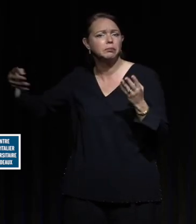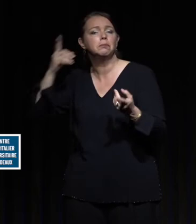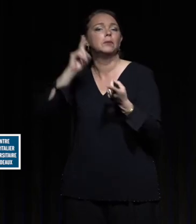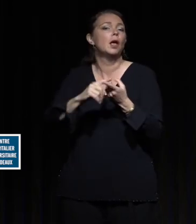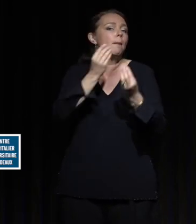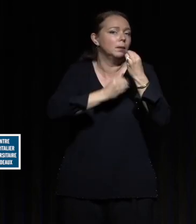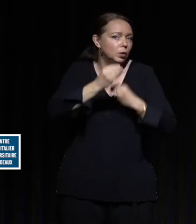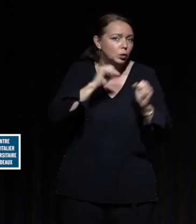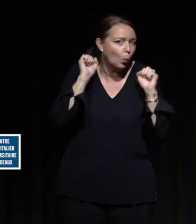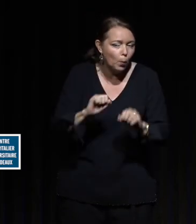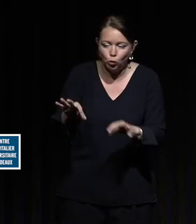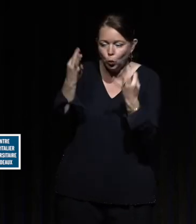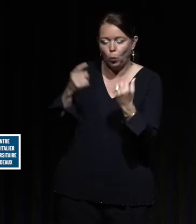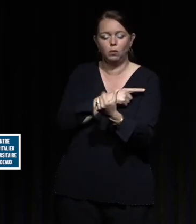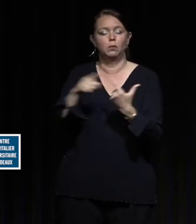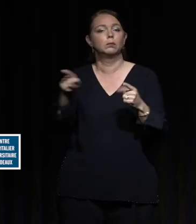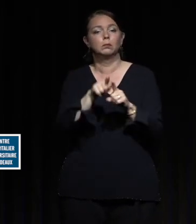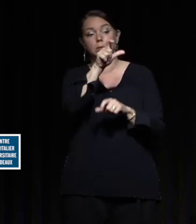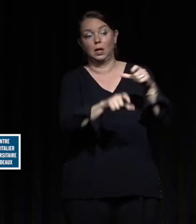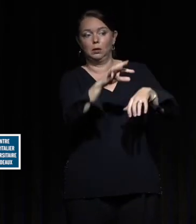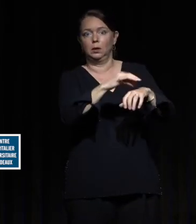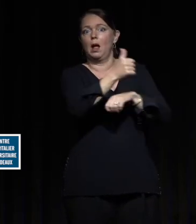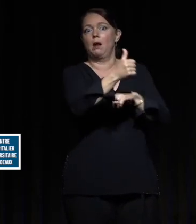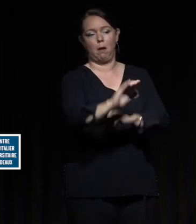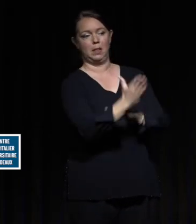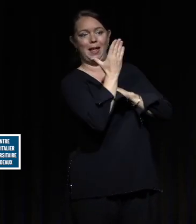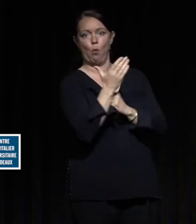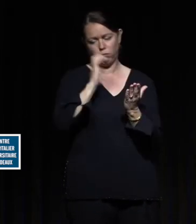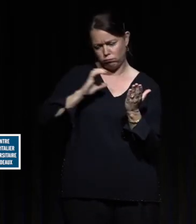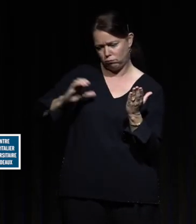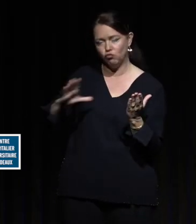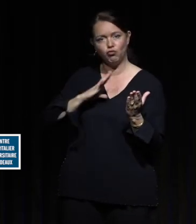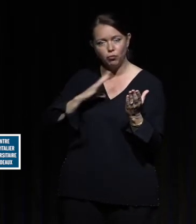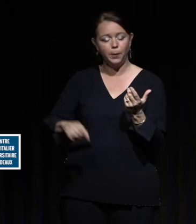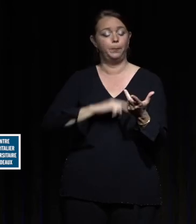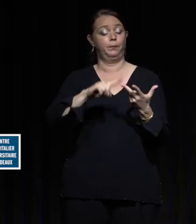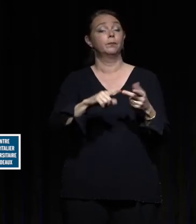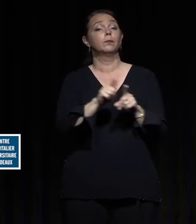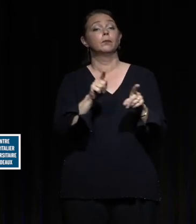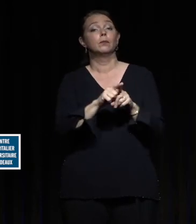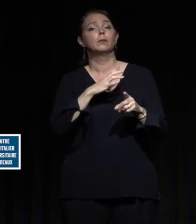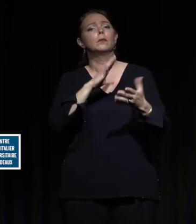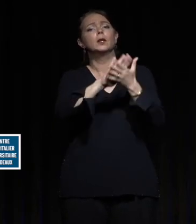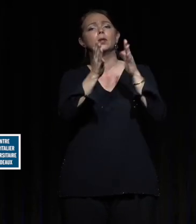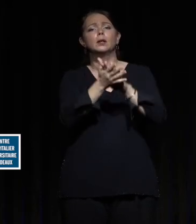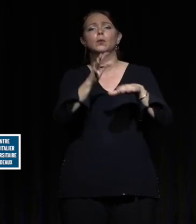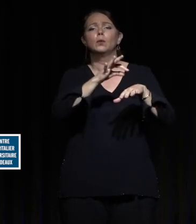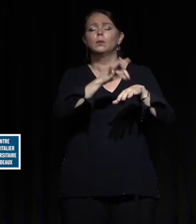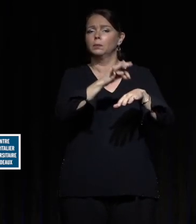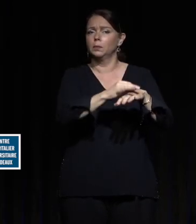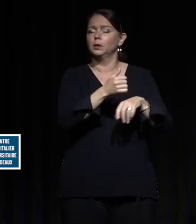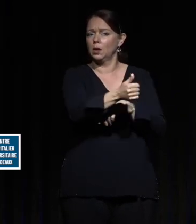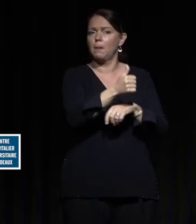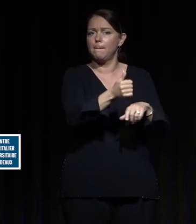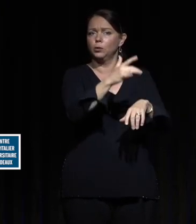alimentations. Vous pourrez témoigner des témoignages de patientes. Vous aurez des choses très bien faites qui ont été faites par les associations de patientes, la plus grosse